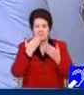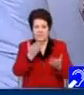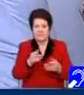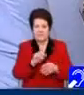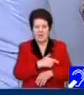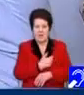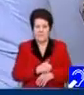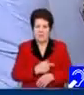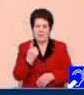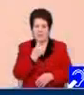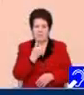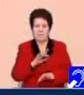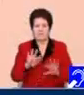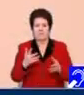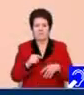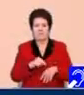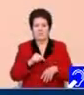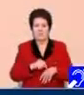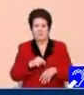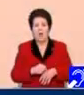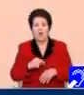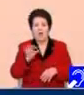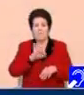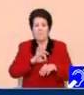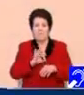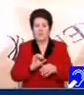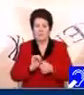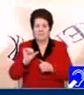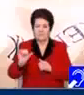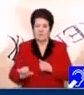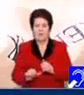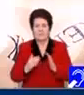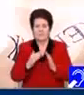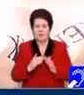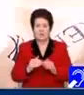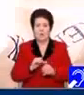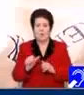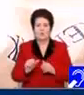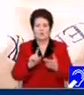la apariția primelor simptome, bolnavii să fie izolați la domiciliu și să fie evitat